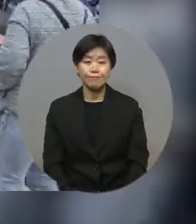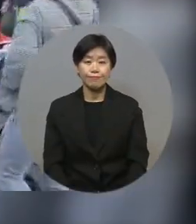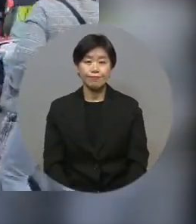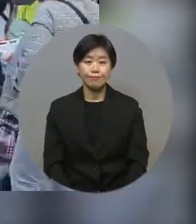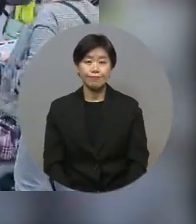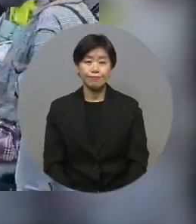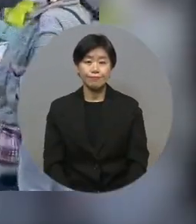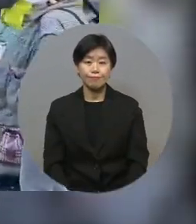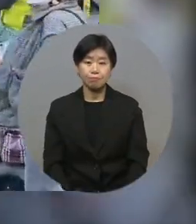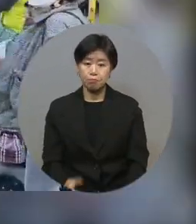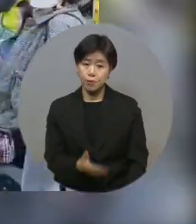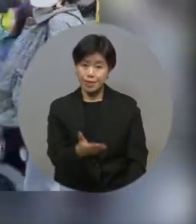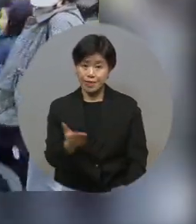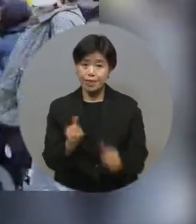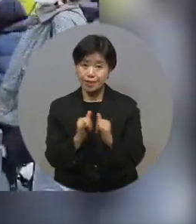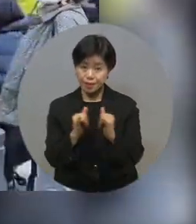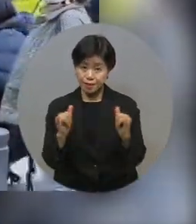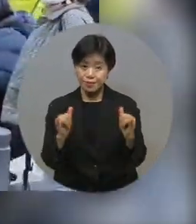이분들은